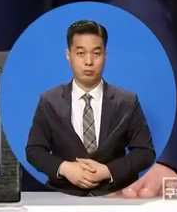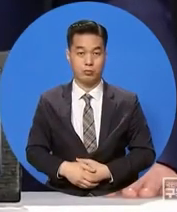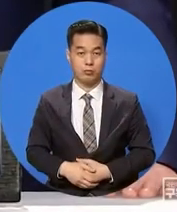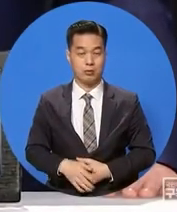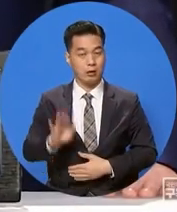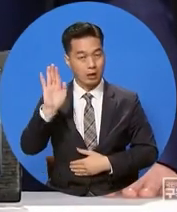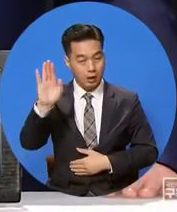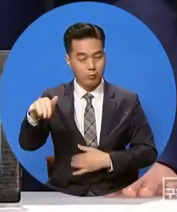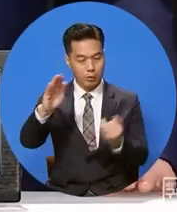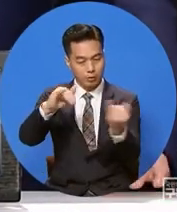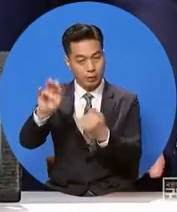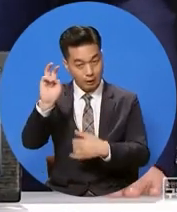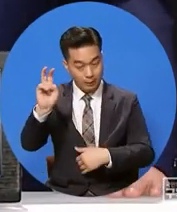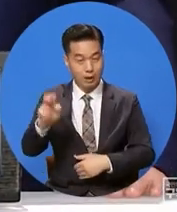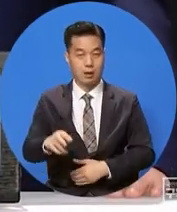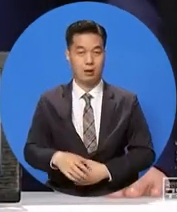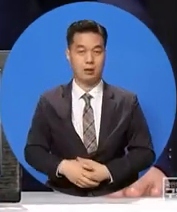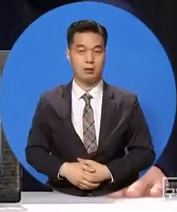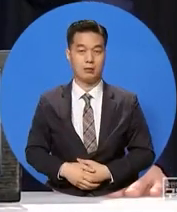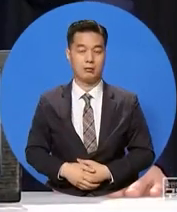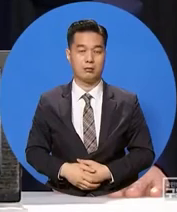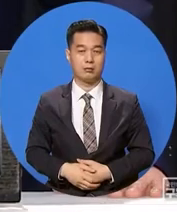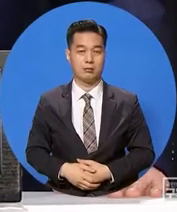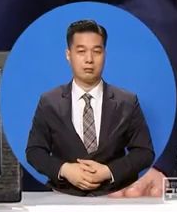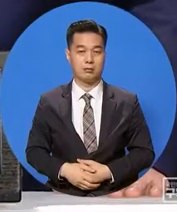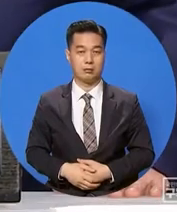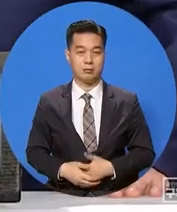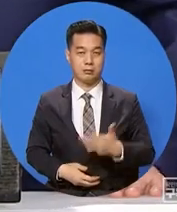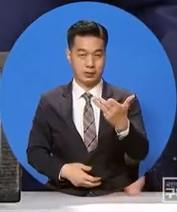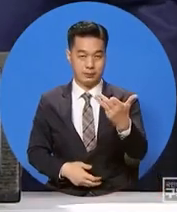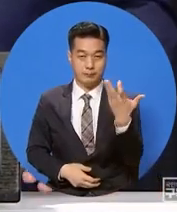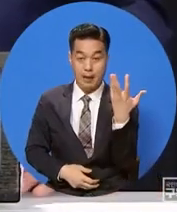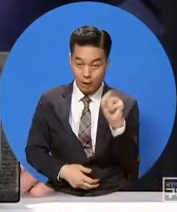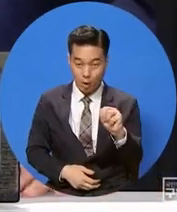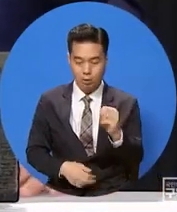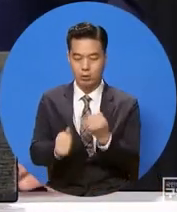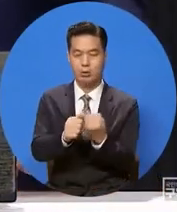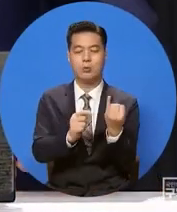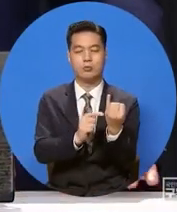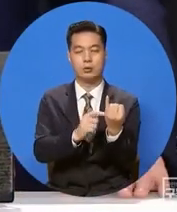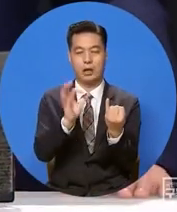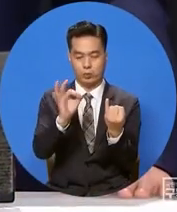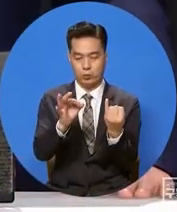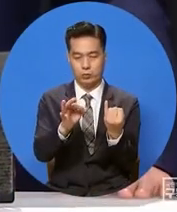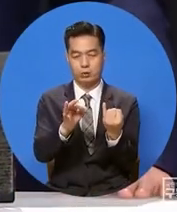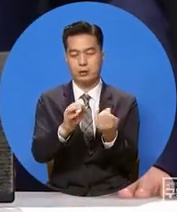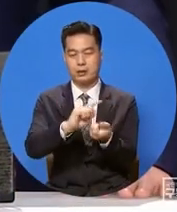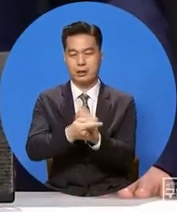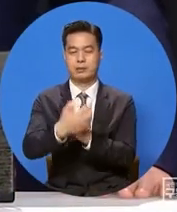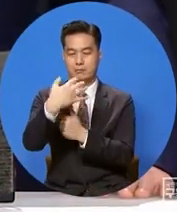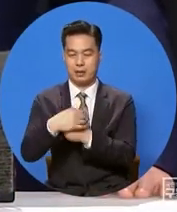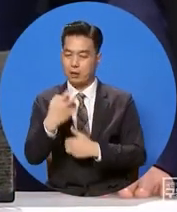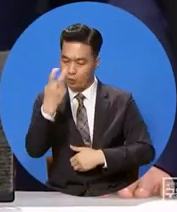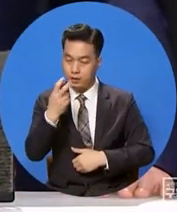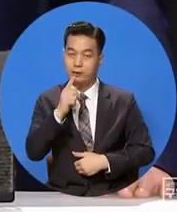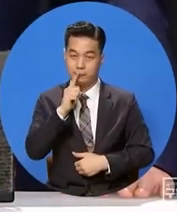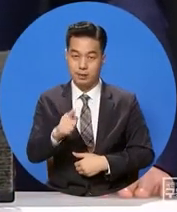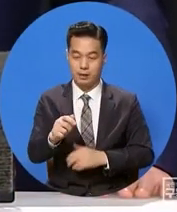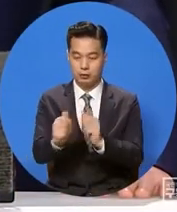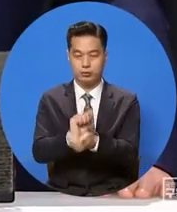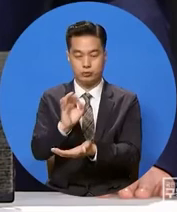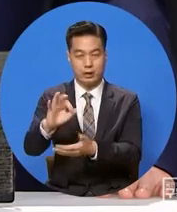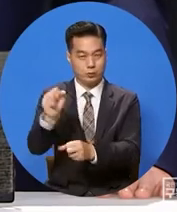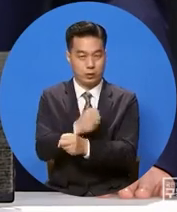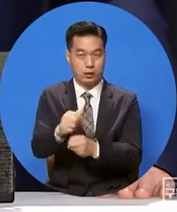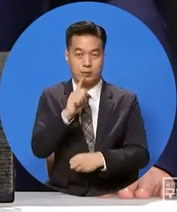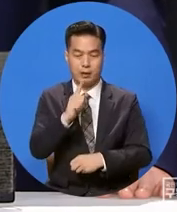소환하겠죠. 네? 곧 소환하겠죠. 그리고 18억을 부인의 그 돈을 관리했다고 합니다. 그 돈으로 주가 조작을